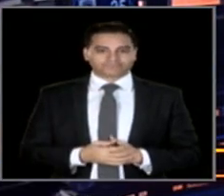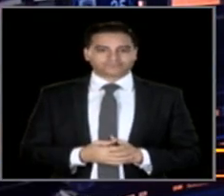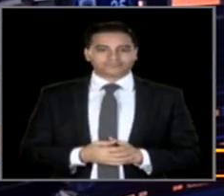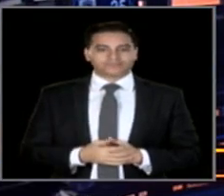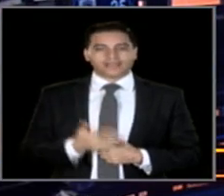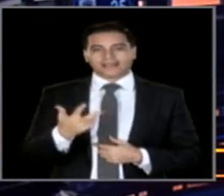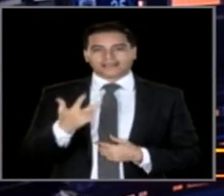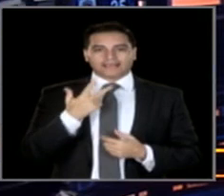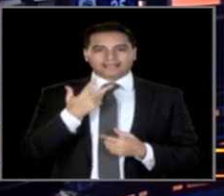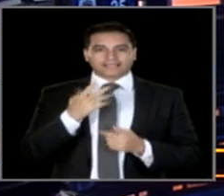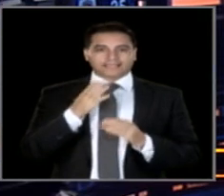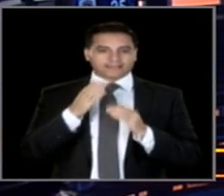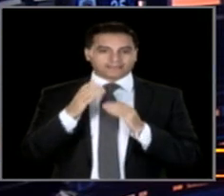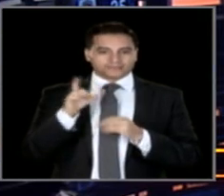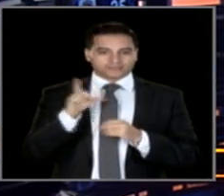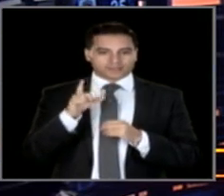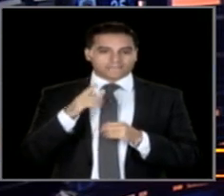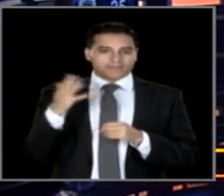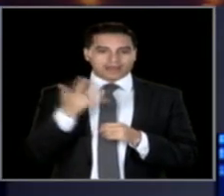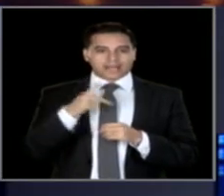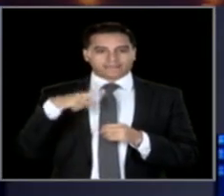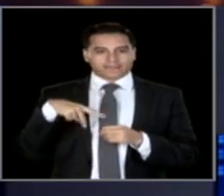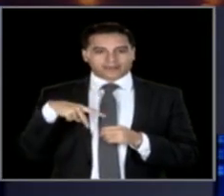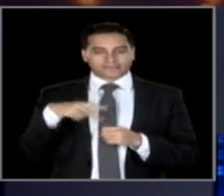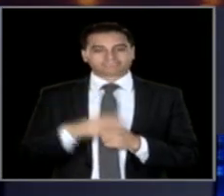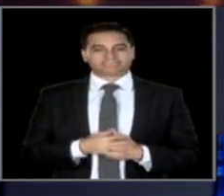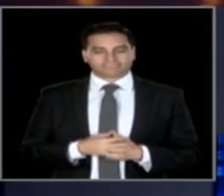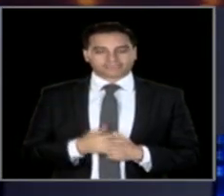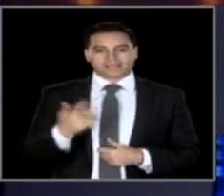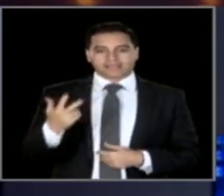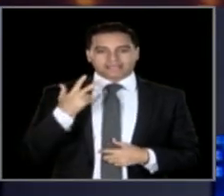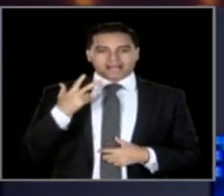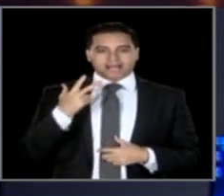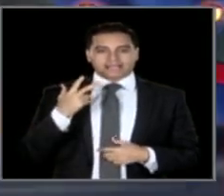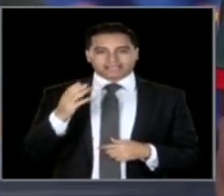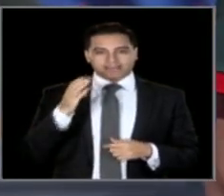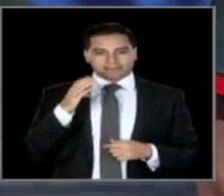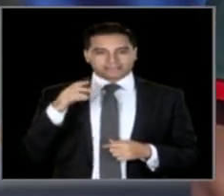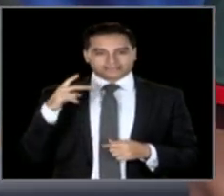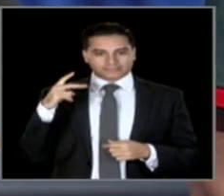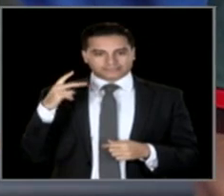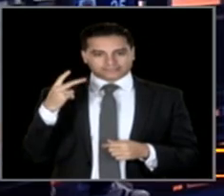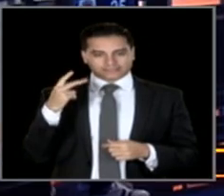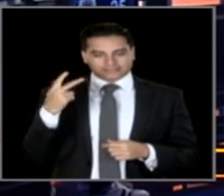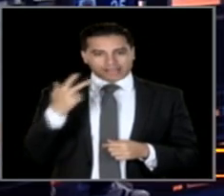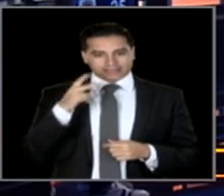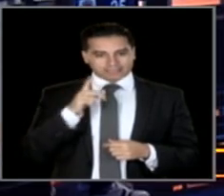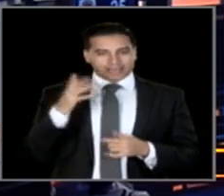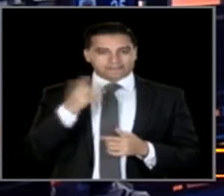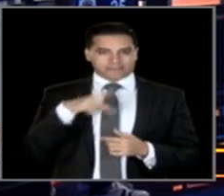ثلاث اجابات صح من 8. ثلاث اجابات صح يا عمر من 8.